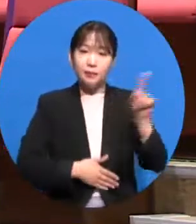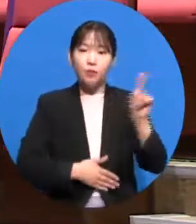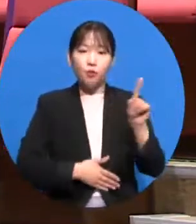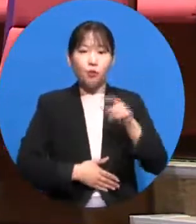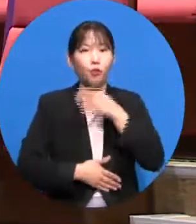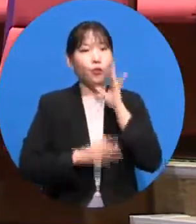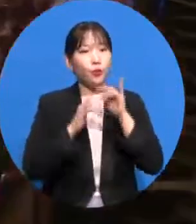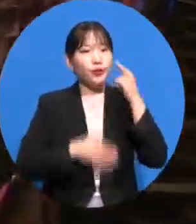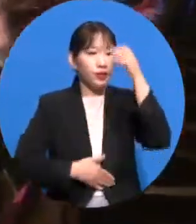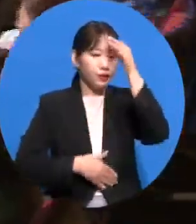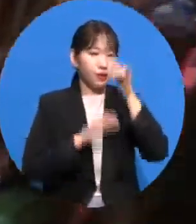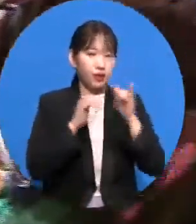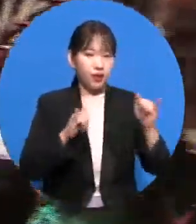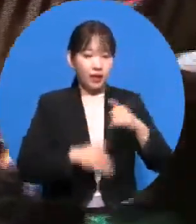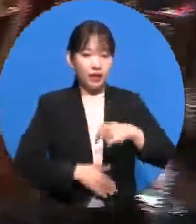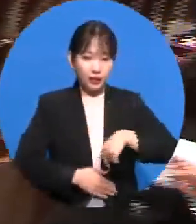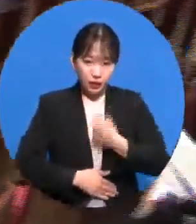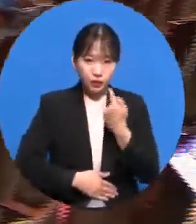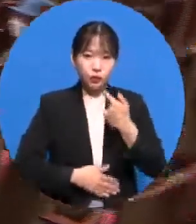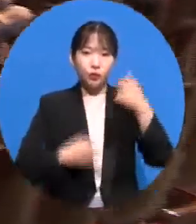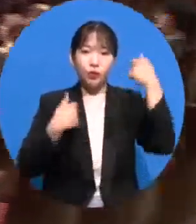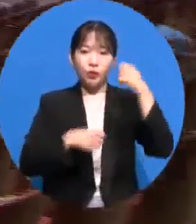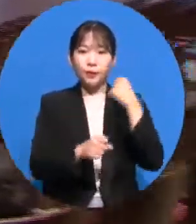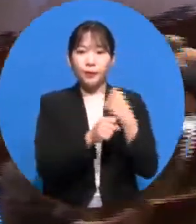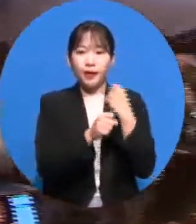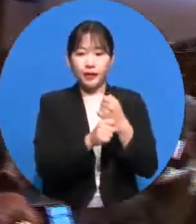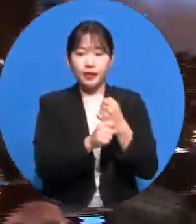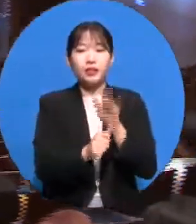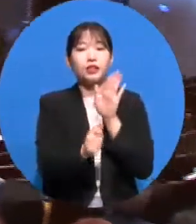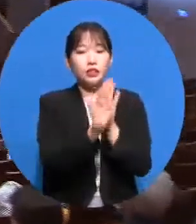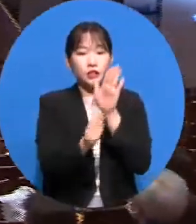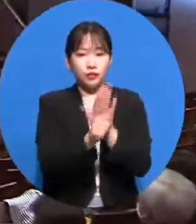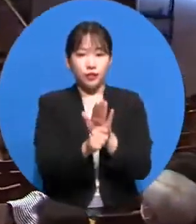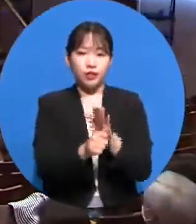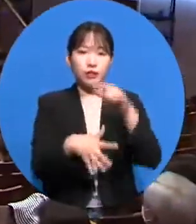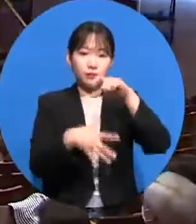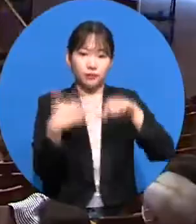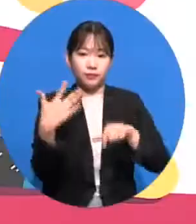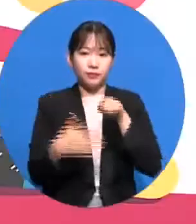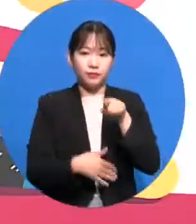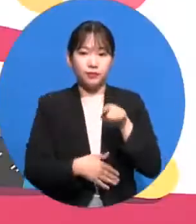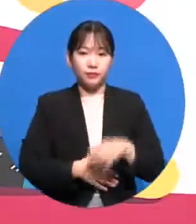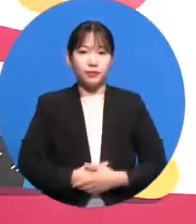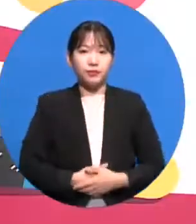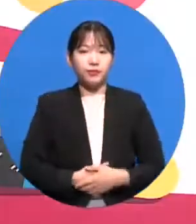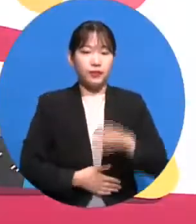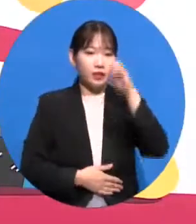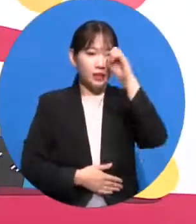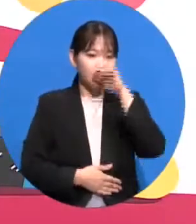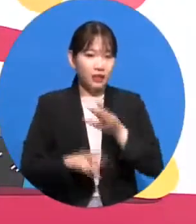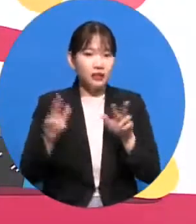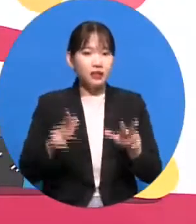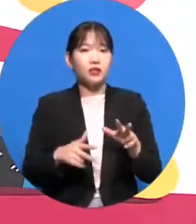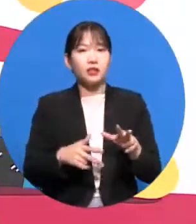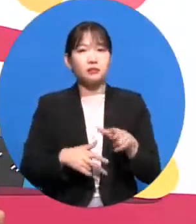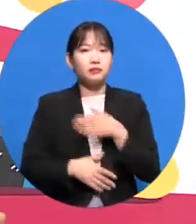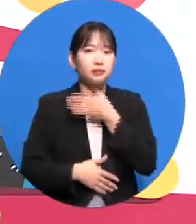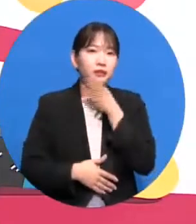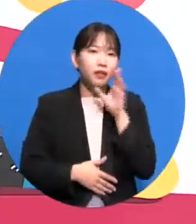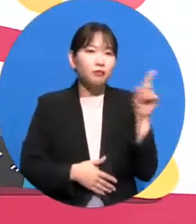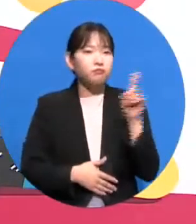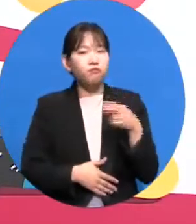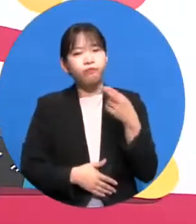실버마이크는 어르신 예술가가 주체적으로 공연을 만들 수 있게 지원하는 프로그램입니다. 그냥 이제는 시들어서